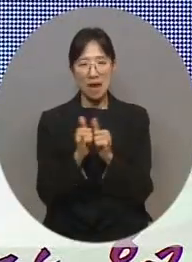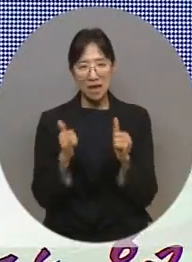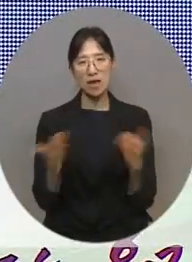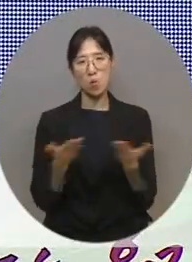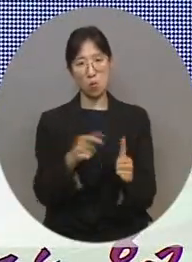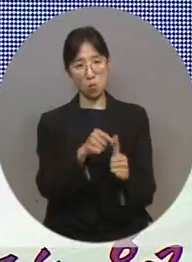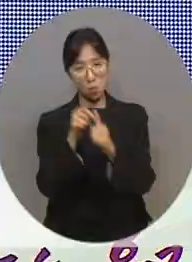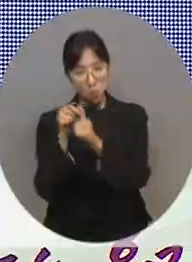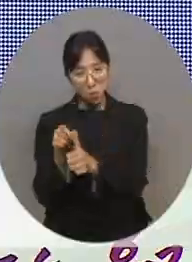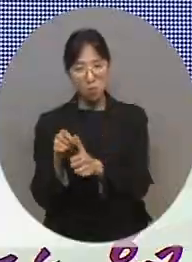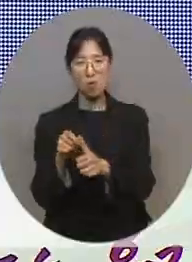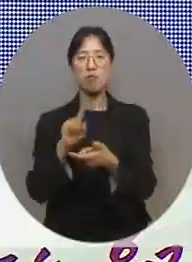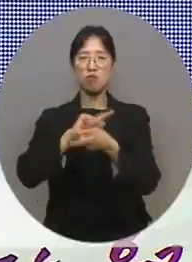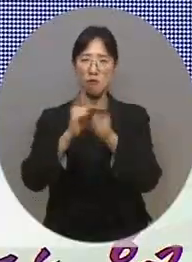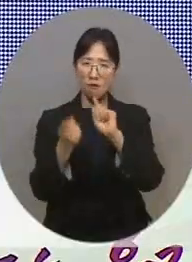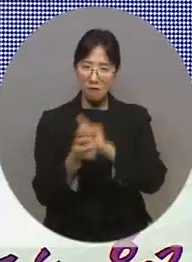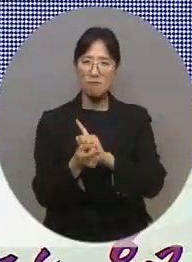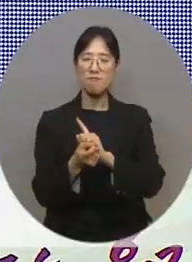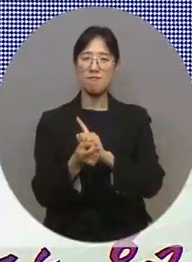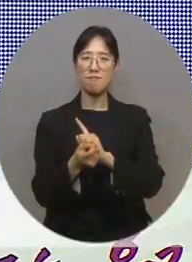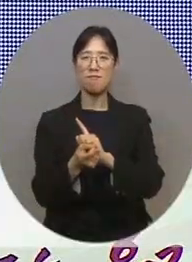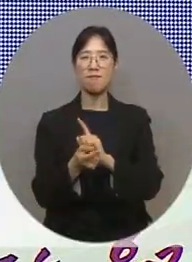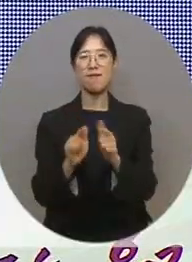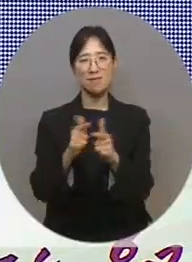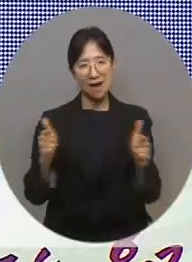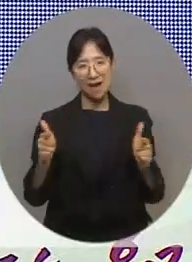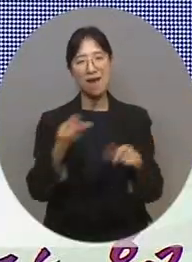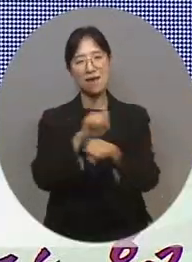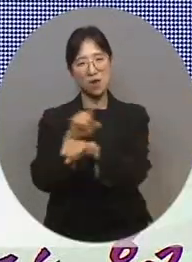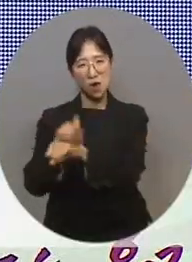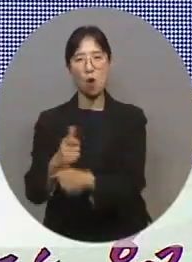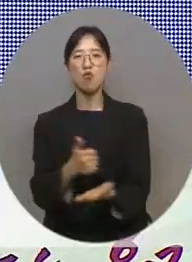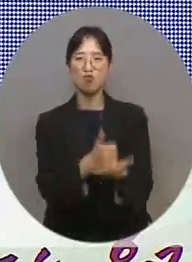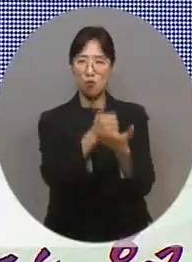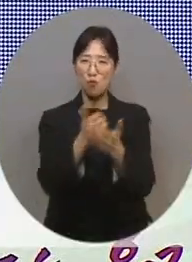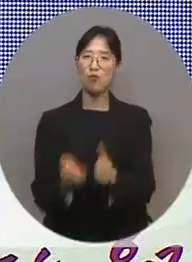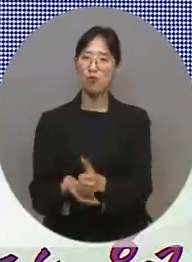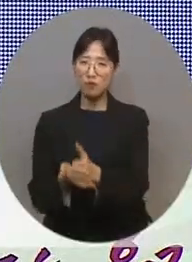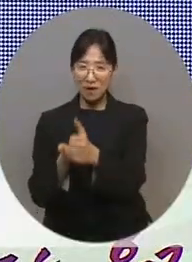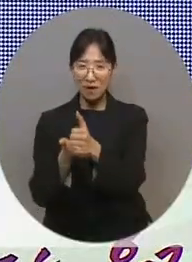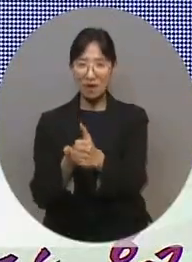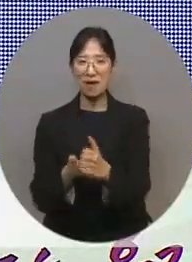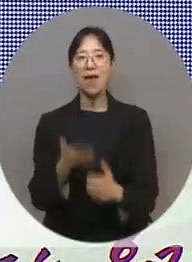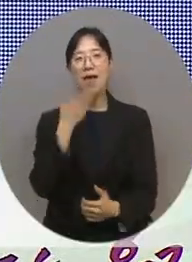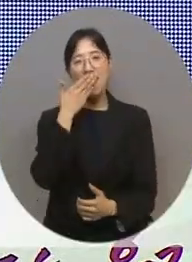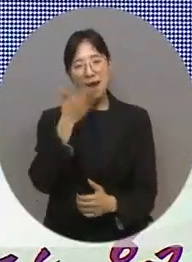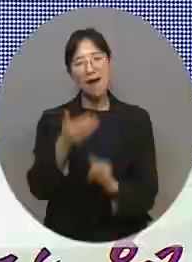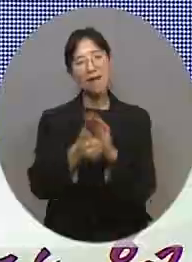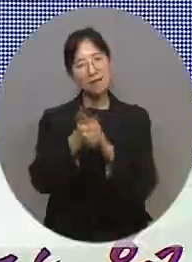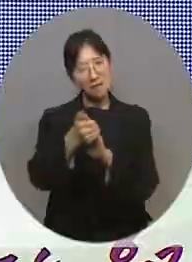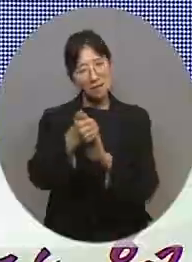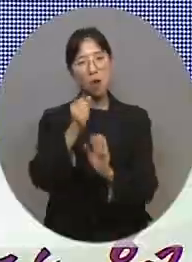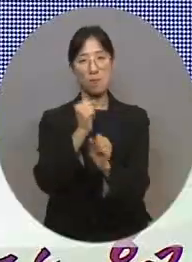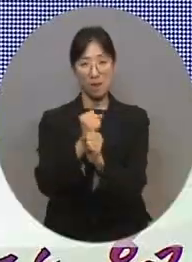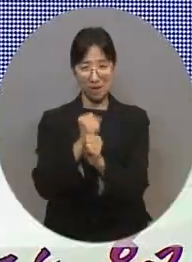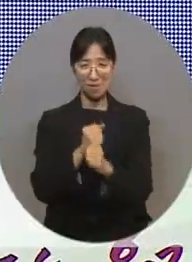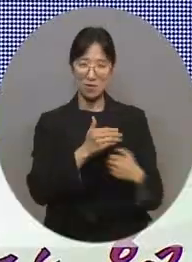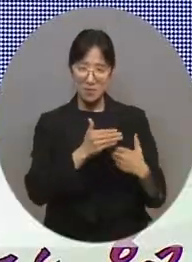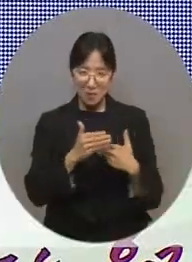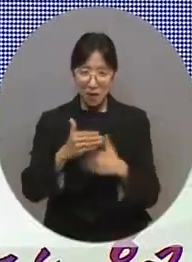통해서 서로가 서로의 다양성을 존중하면서 가능성을 만들어온